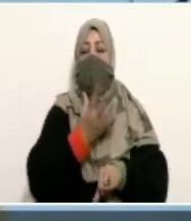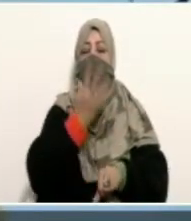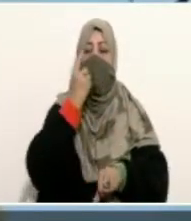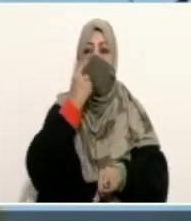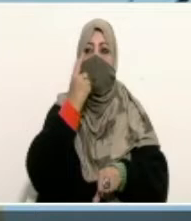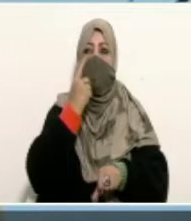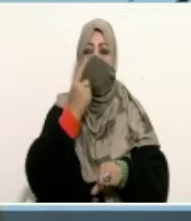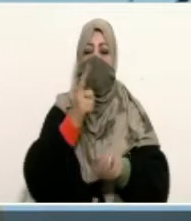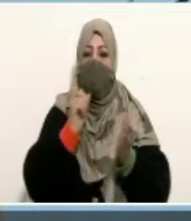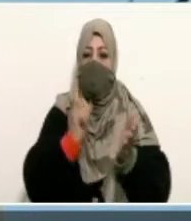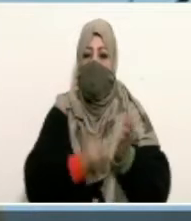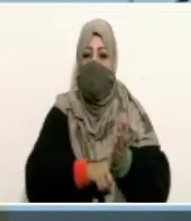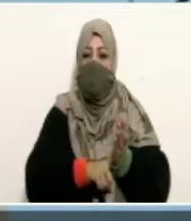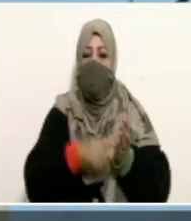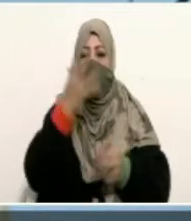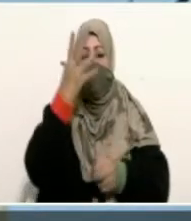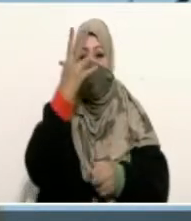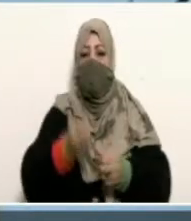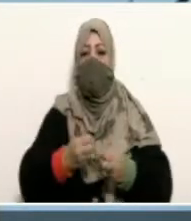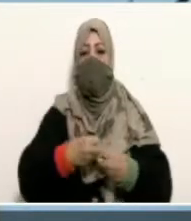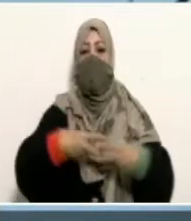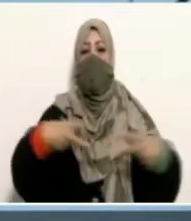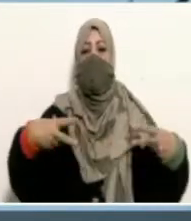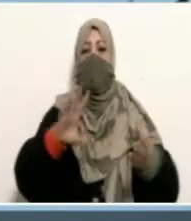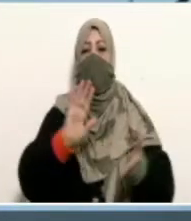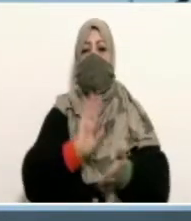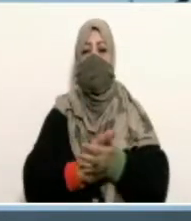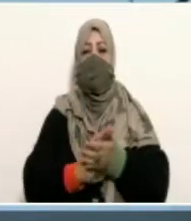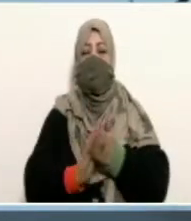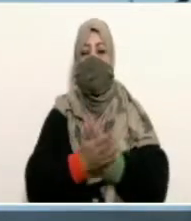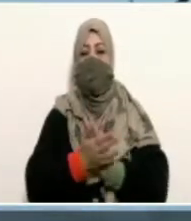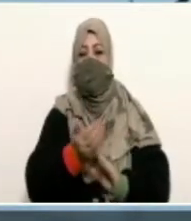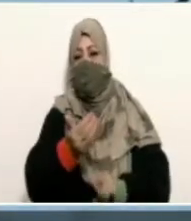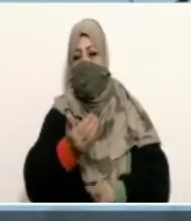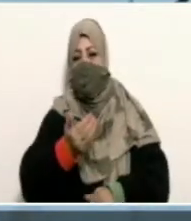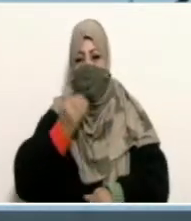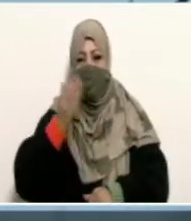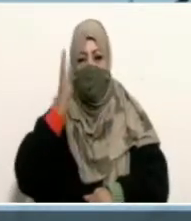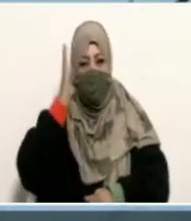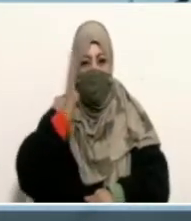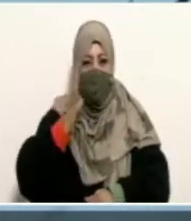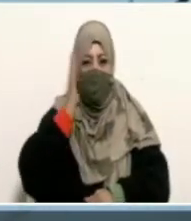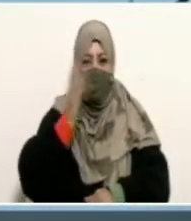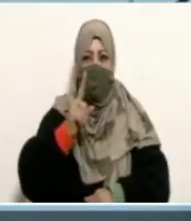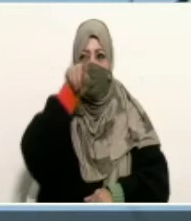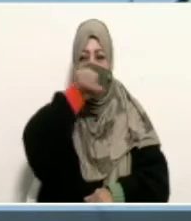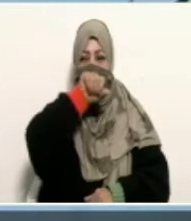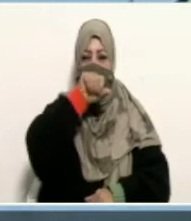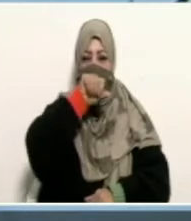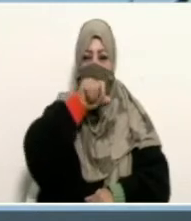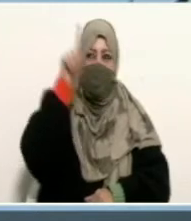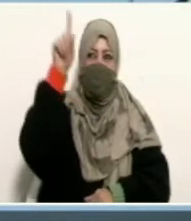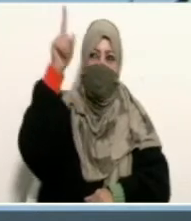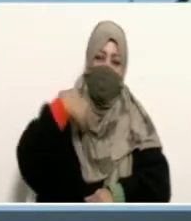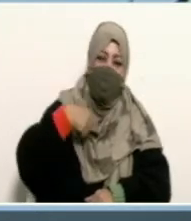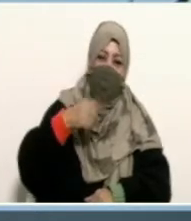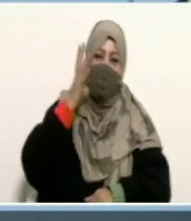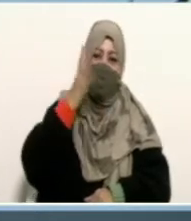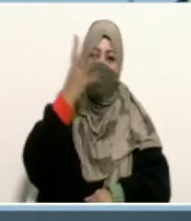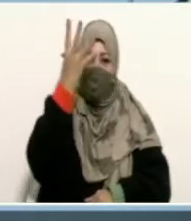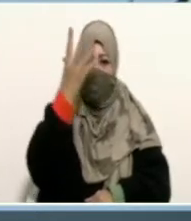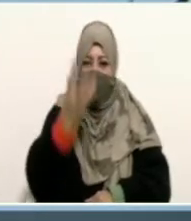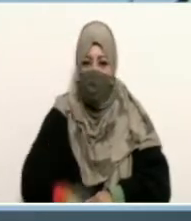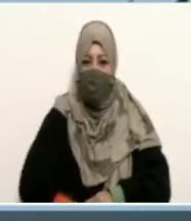الليل ودخل يوم جديد، او يعني في حكم ابتداء يوم جديد او